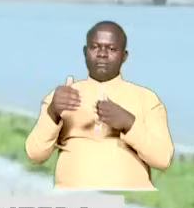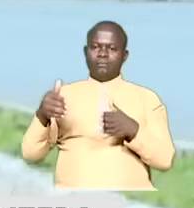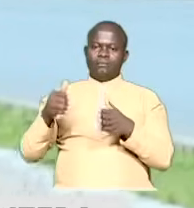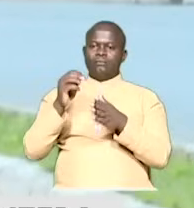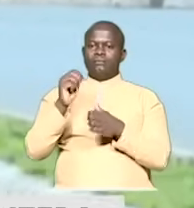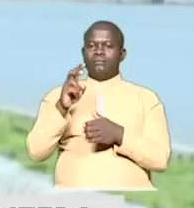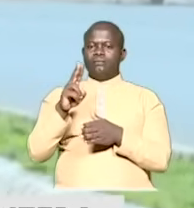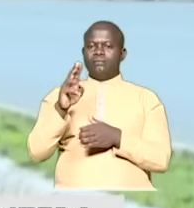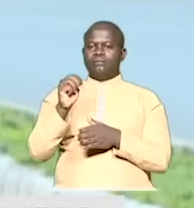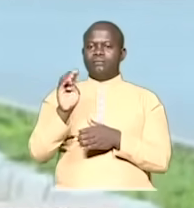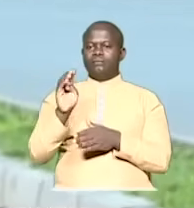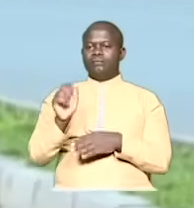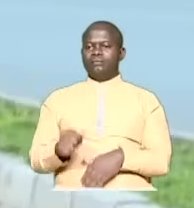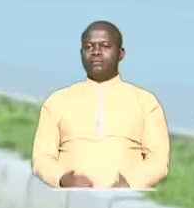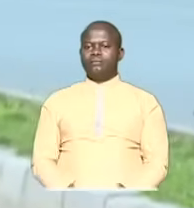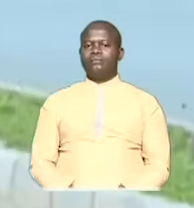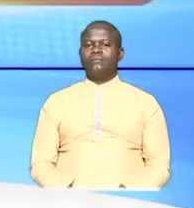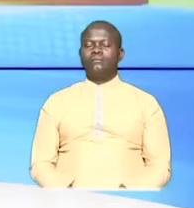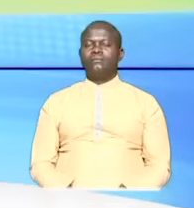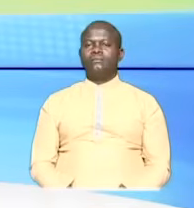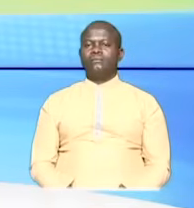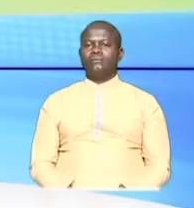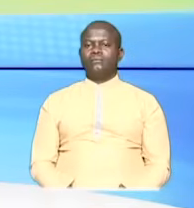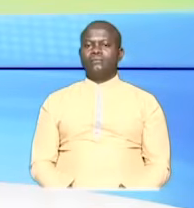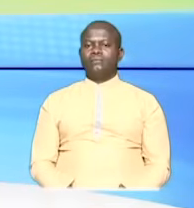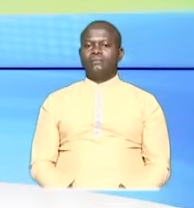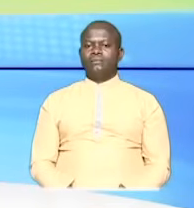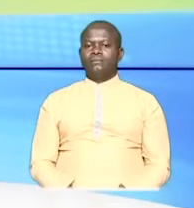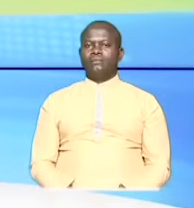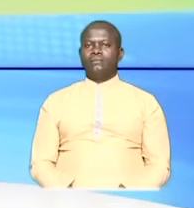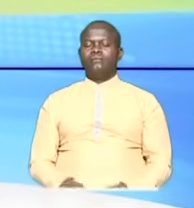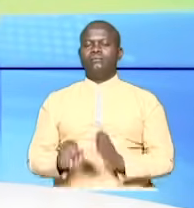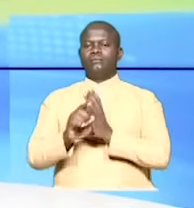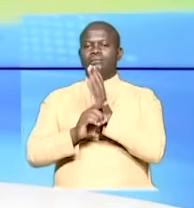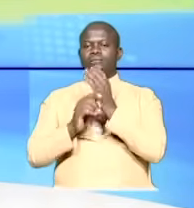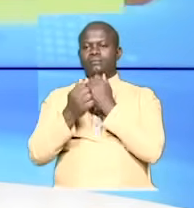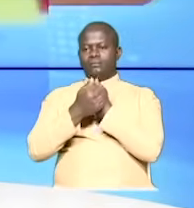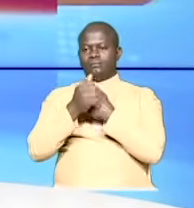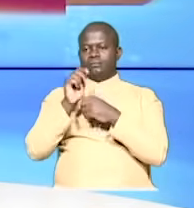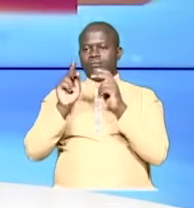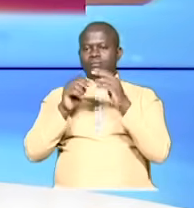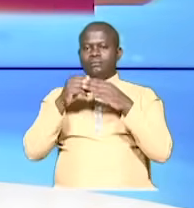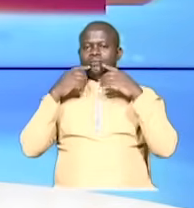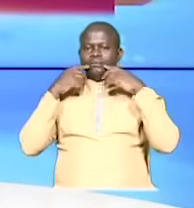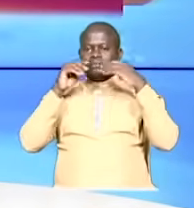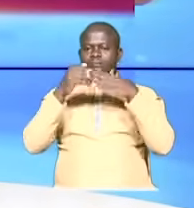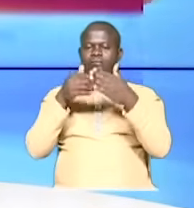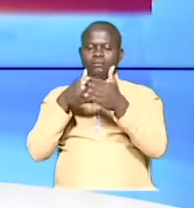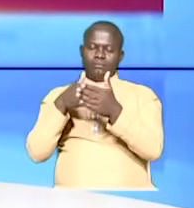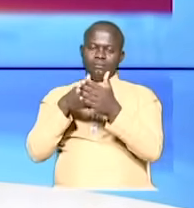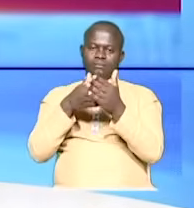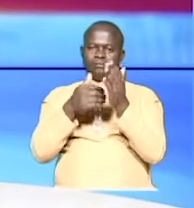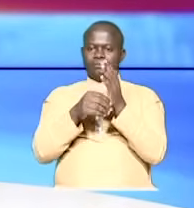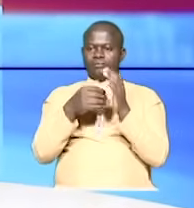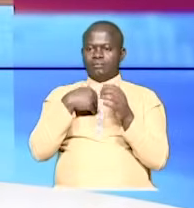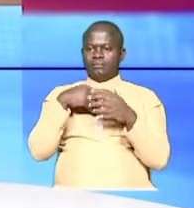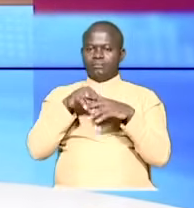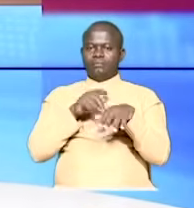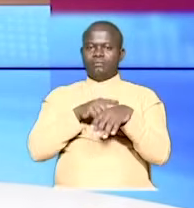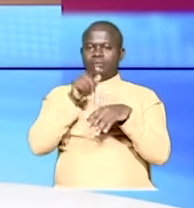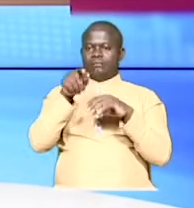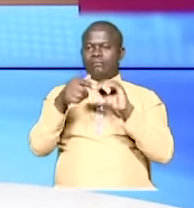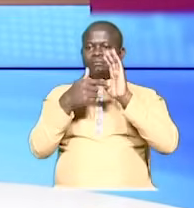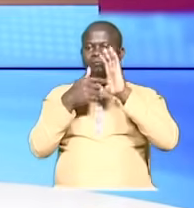w'umuvumba. Manzi Claude mu karere ka Nyagatare. No mu karere ka Rubavu hari abaturage bavuga ko ingorane bari guhura nazo mu gihe bagiye